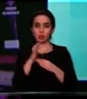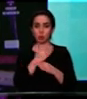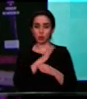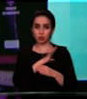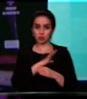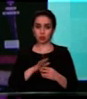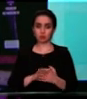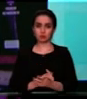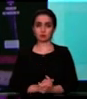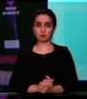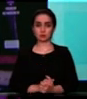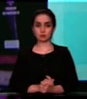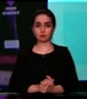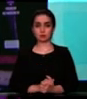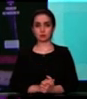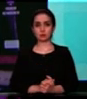bo'lingan.